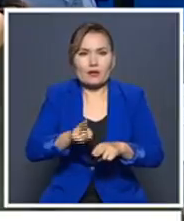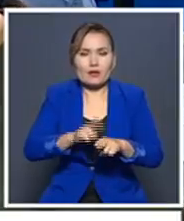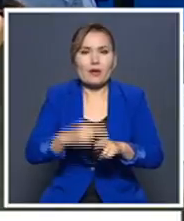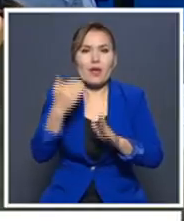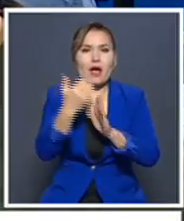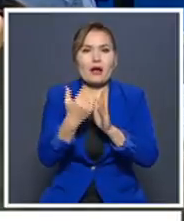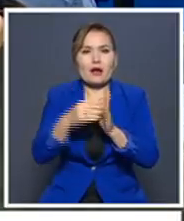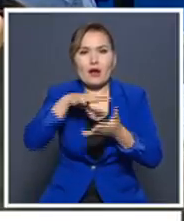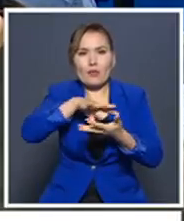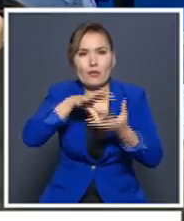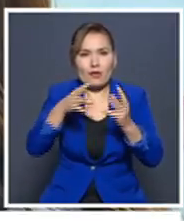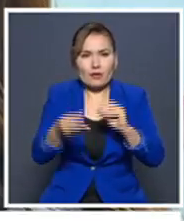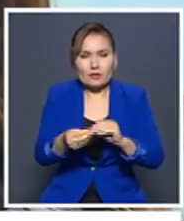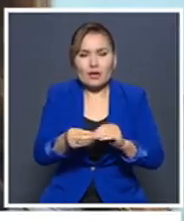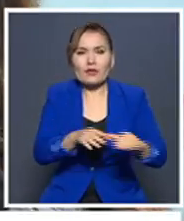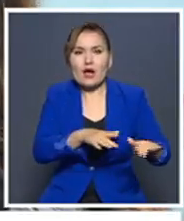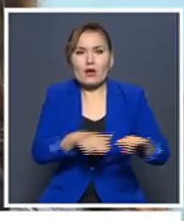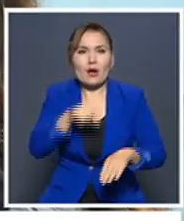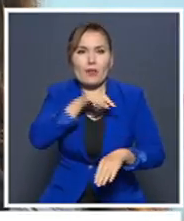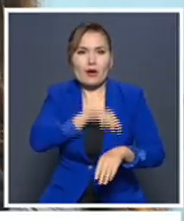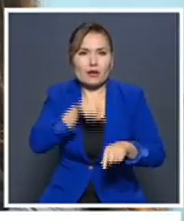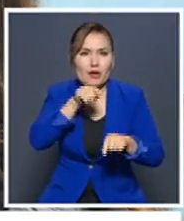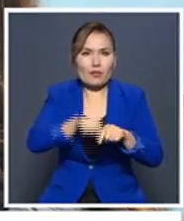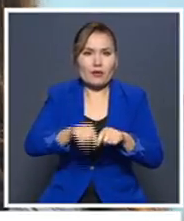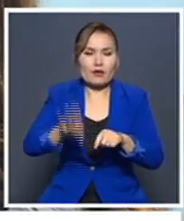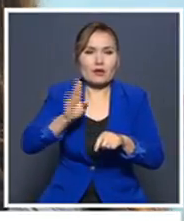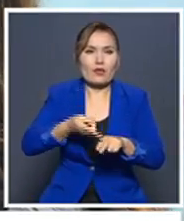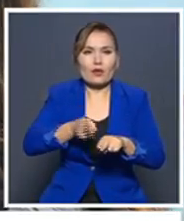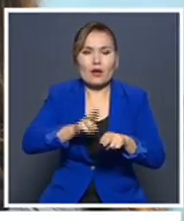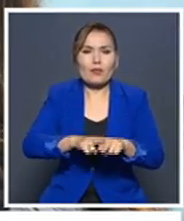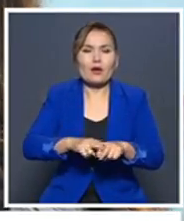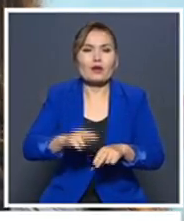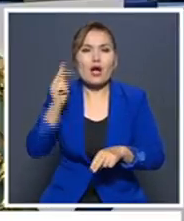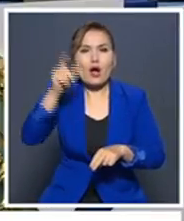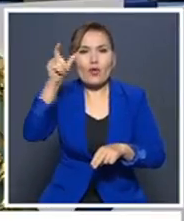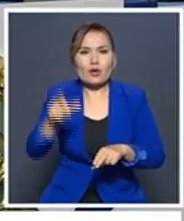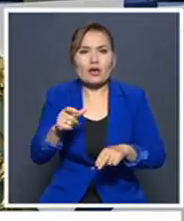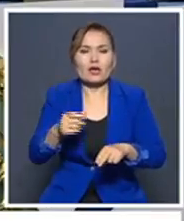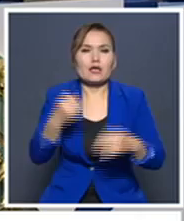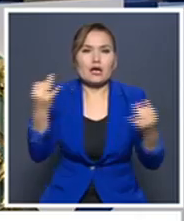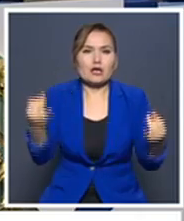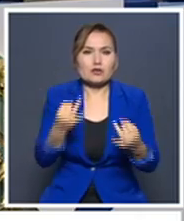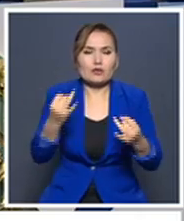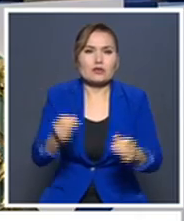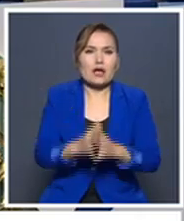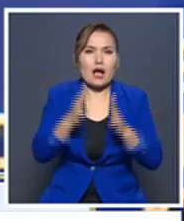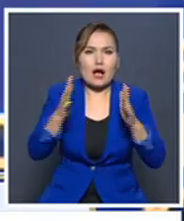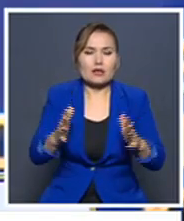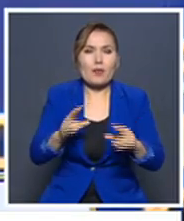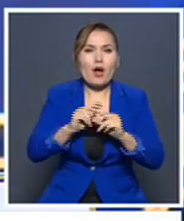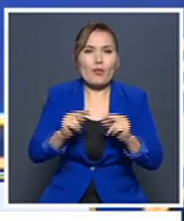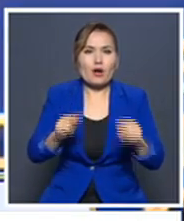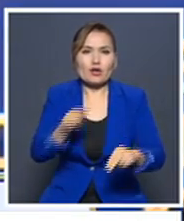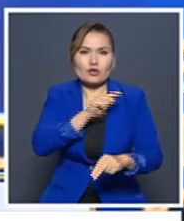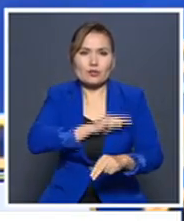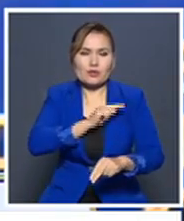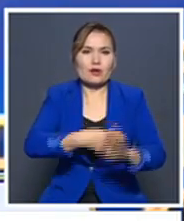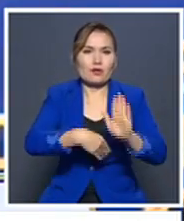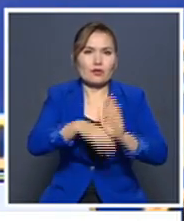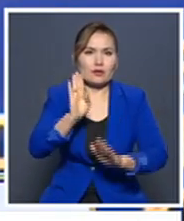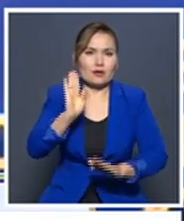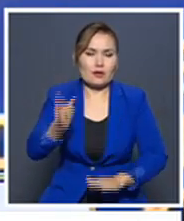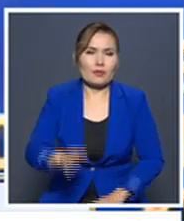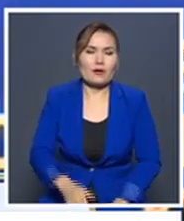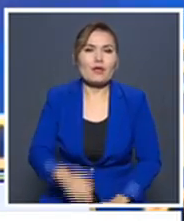бірге іс-әрекеті де бағаланады. Осылайша оқушының қызығушылығы артып, мұғалімнің жұмысы да жеңілдейді. Бұрынғы бағалау жүйесінде әр